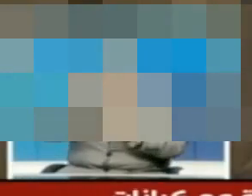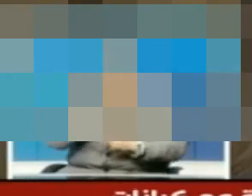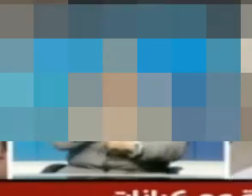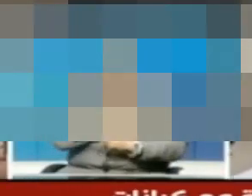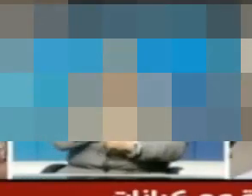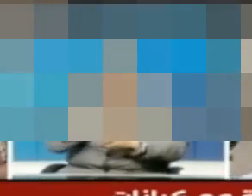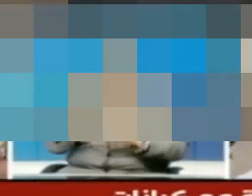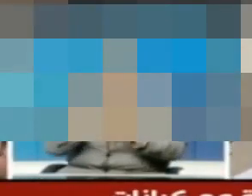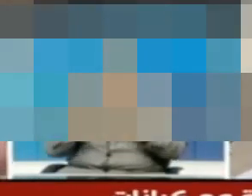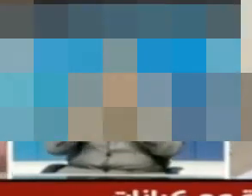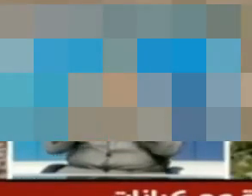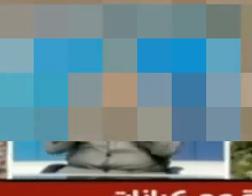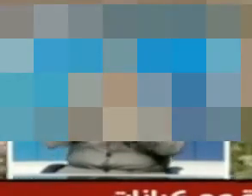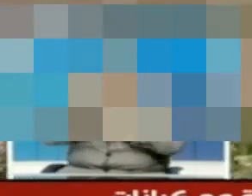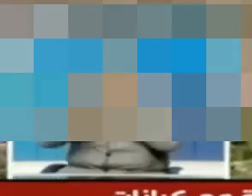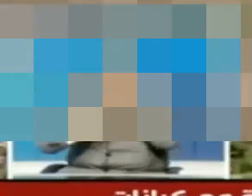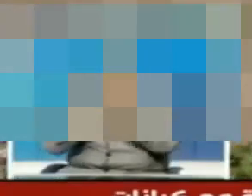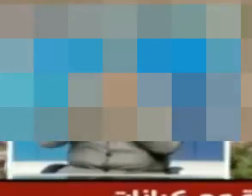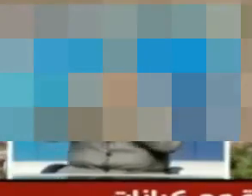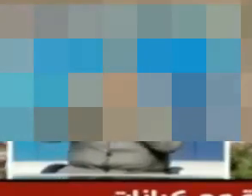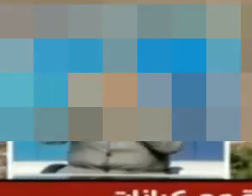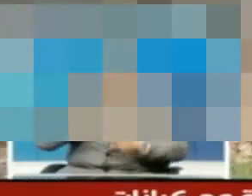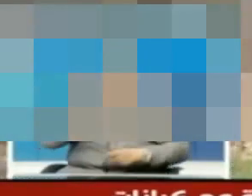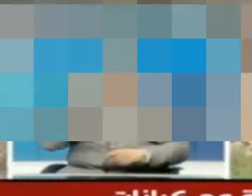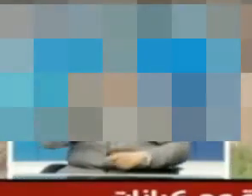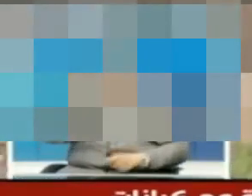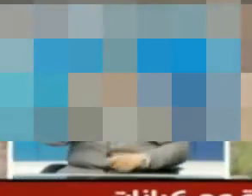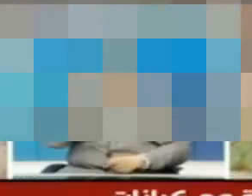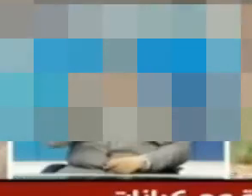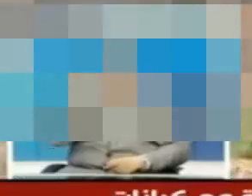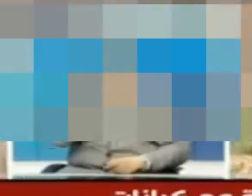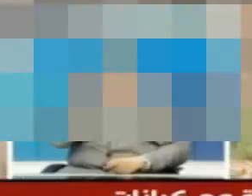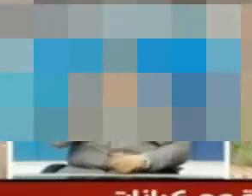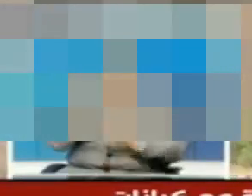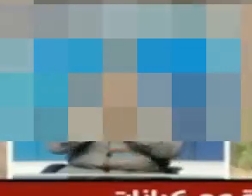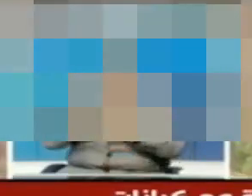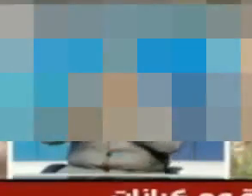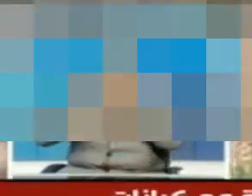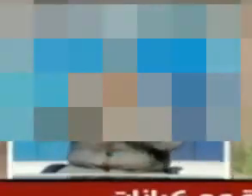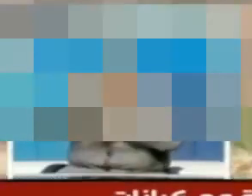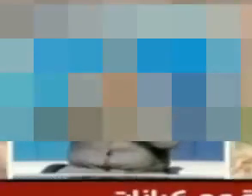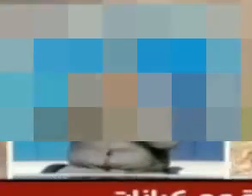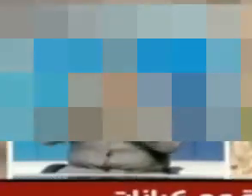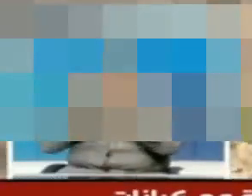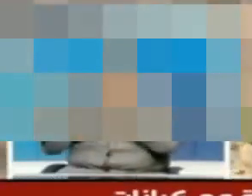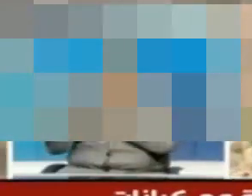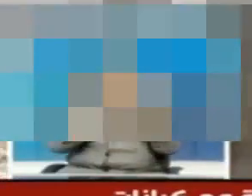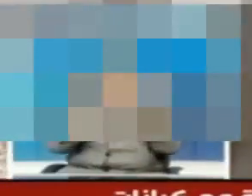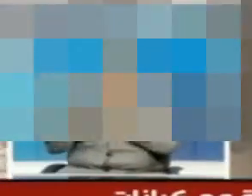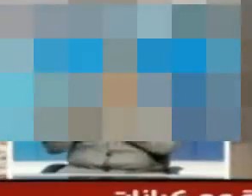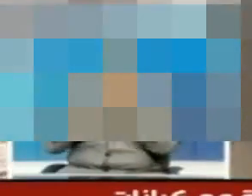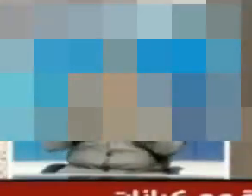لن يوفيه حديث، فخان يونس ما زالت مركزا للمعارك العنيفة خلال الأسابيع الأخيرة